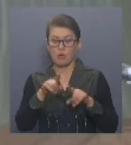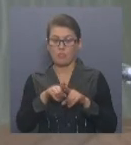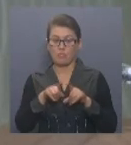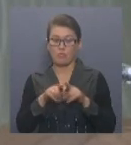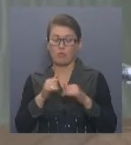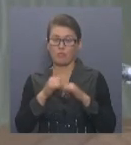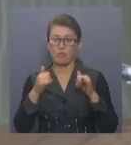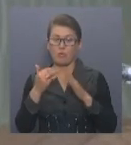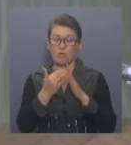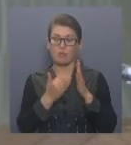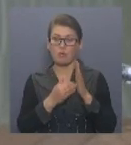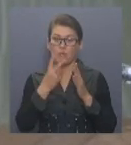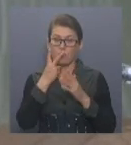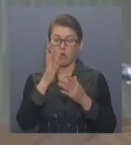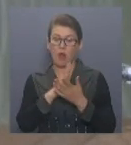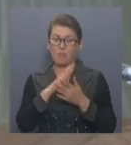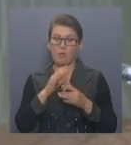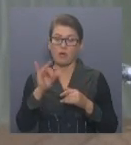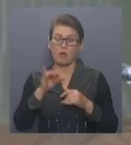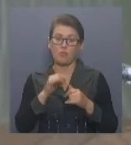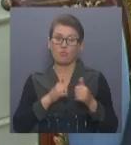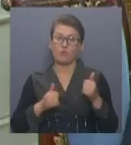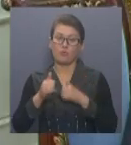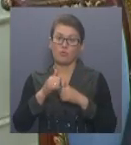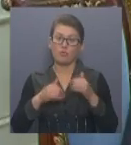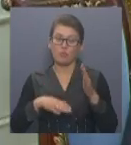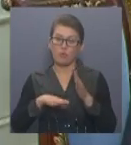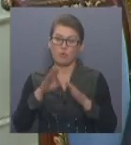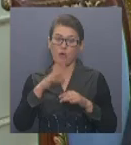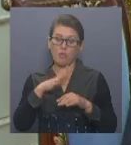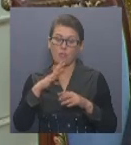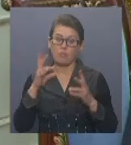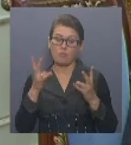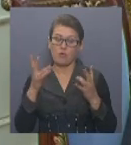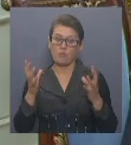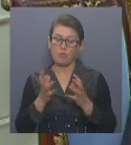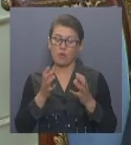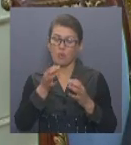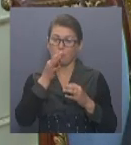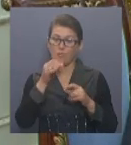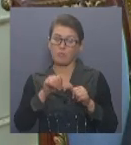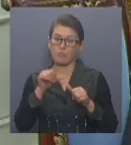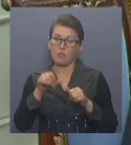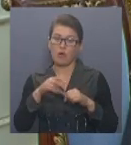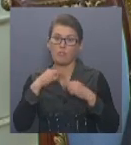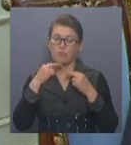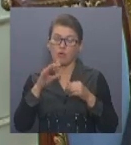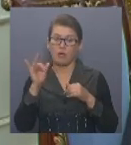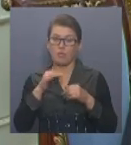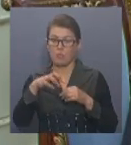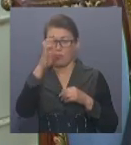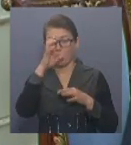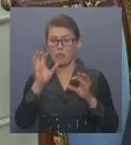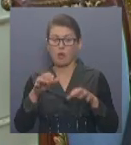даму бағдарламаларының көрсеткіштерін одан әрі арттырып, оны тиімді деңгейде сақтап қалу керектігіне баса назар аударды. Бұдан бөлек